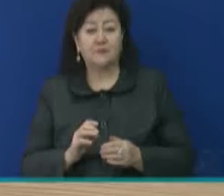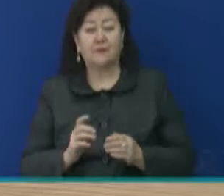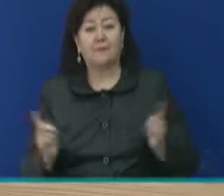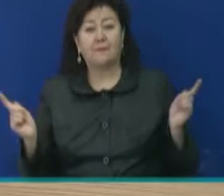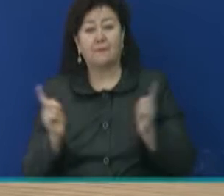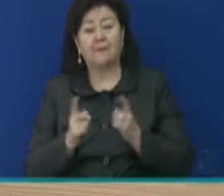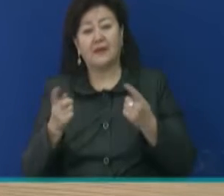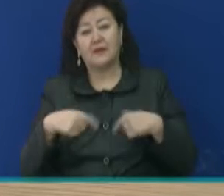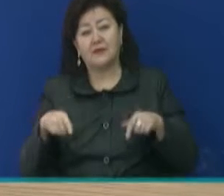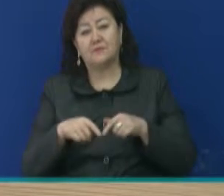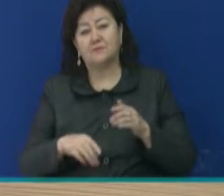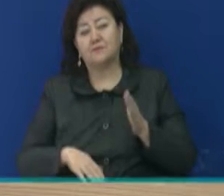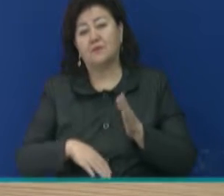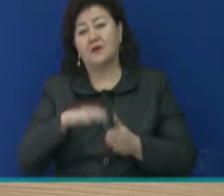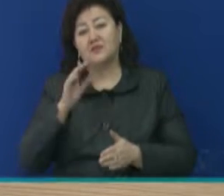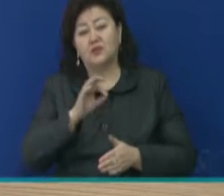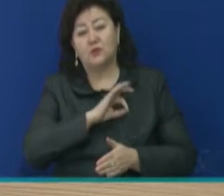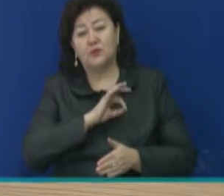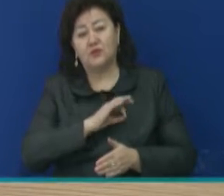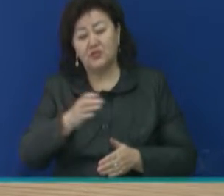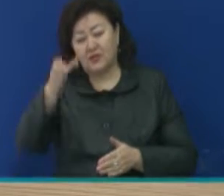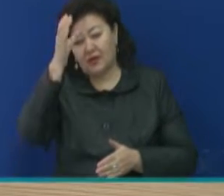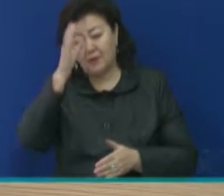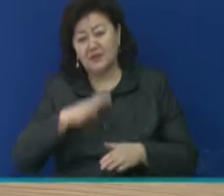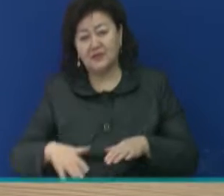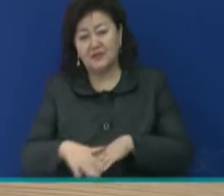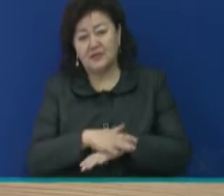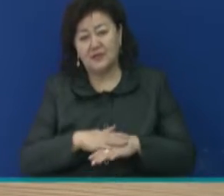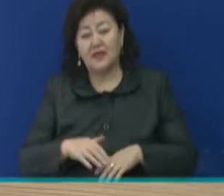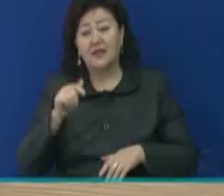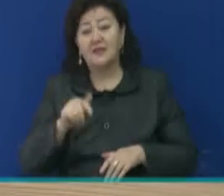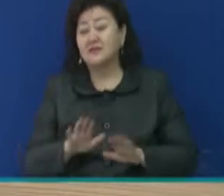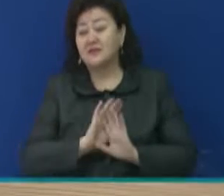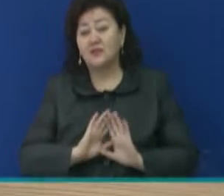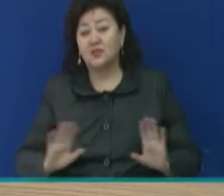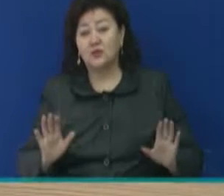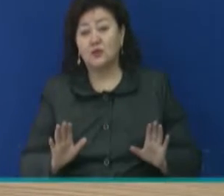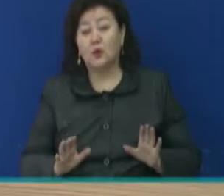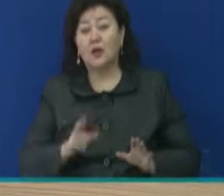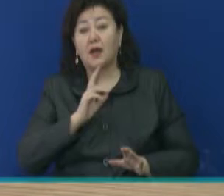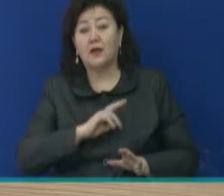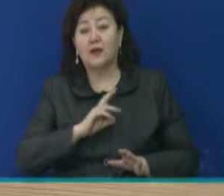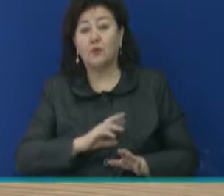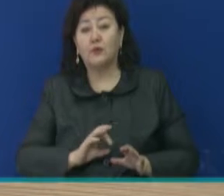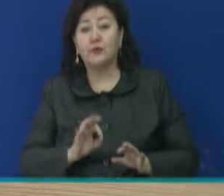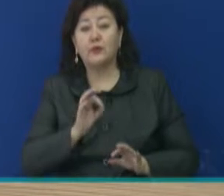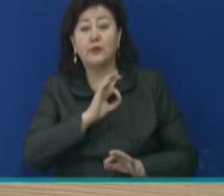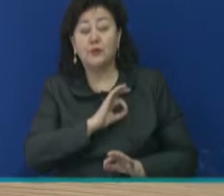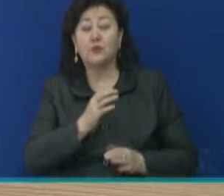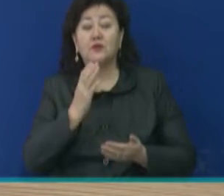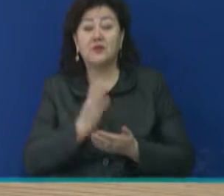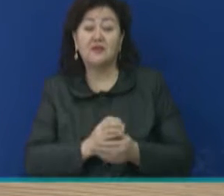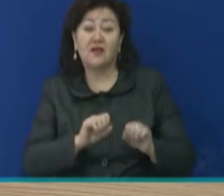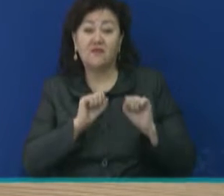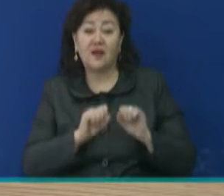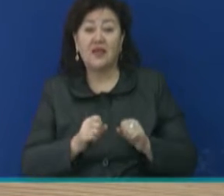встреча проводится в целях повышения юридической грамотности населения здесь не только сотрудники органов юстиции но и участвуют адвокаты